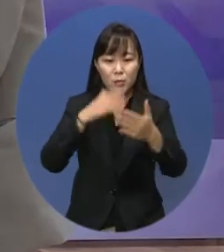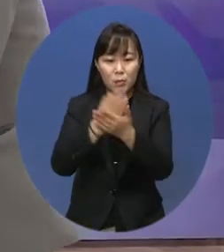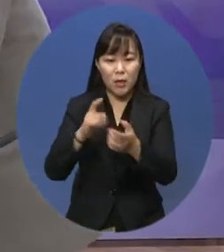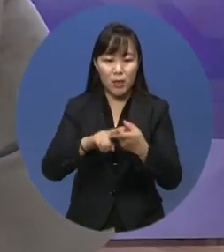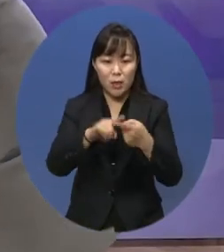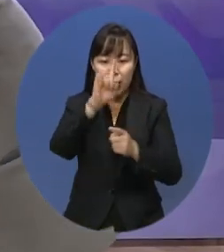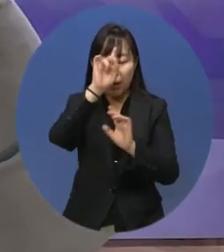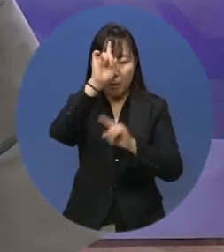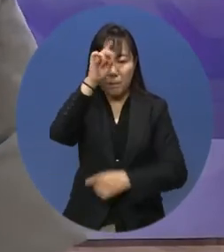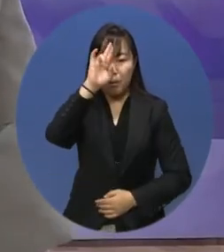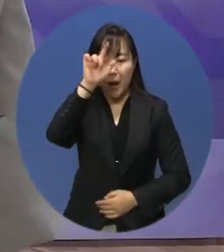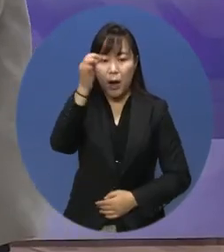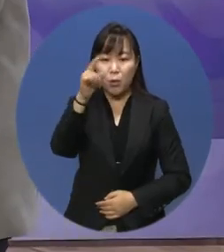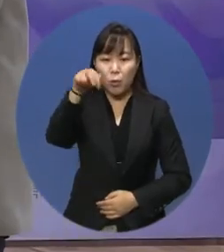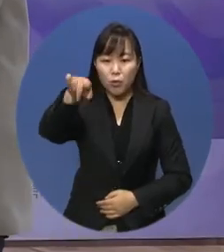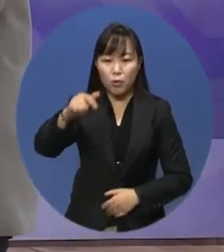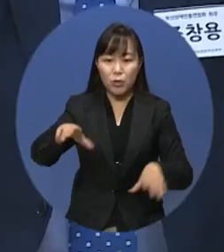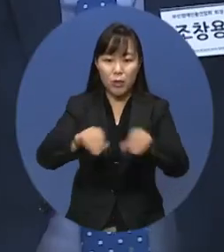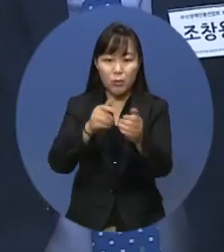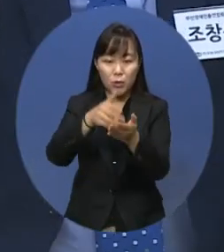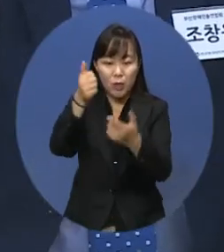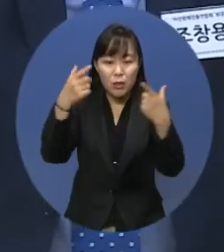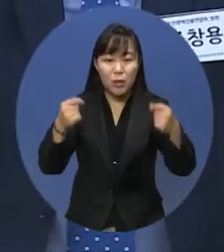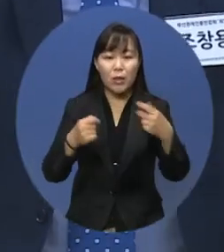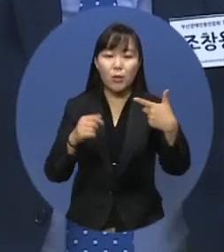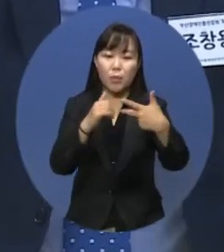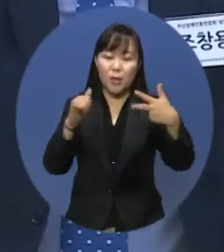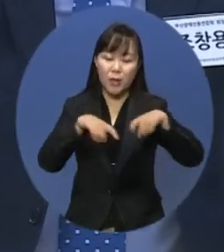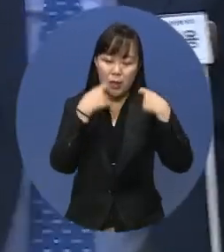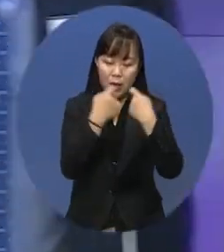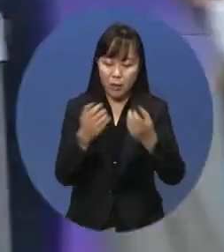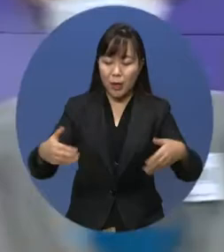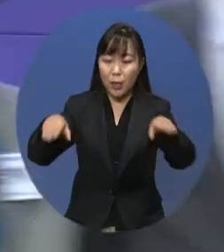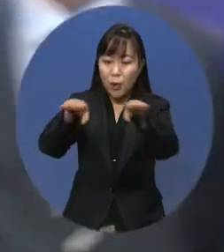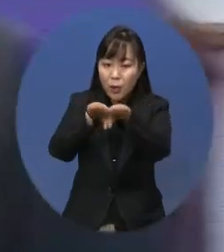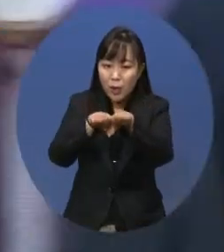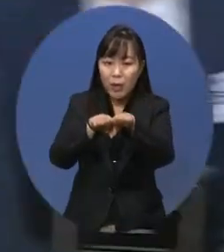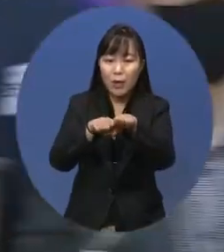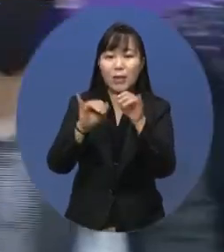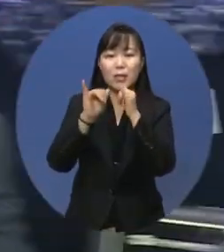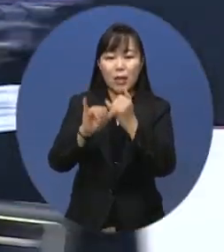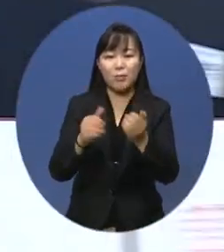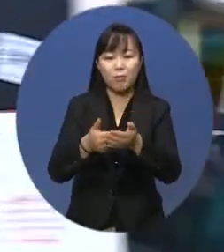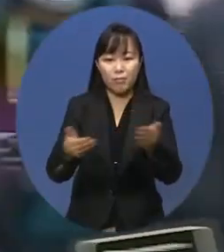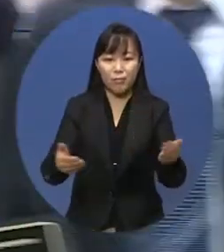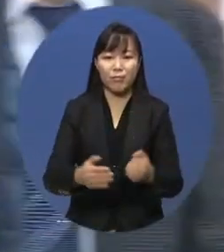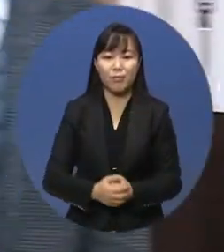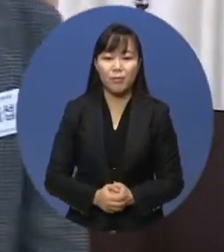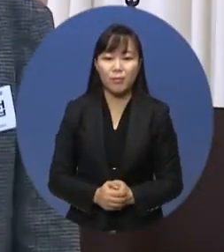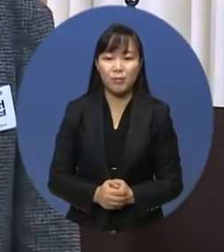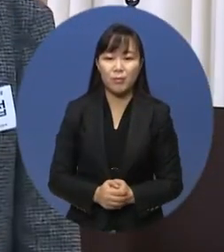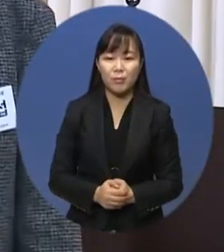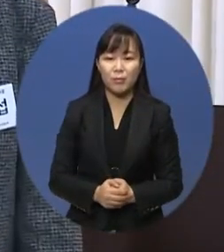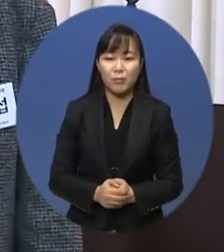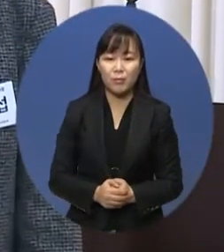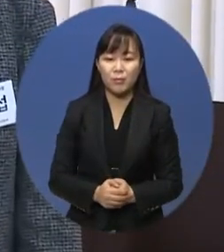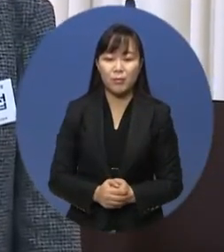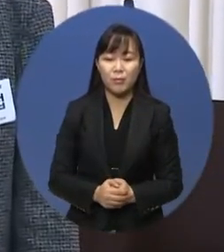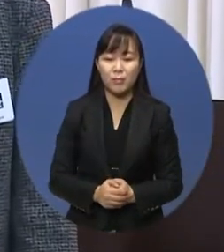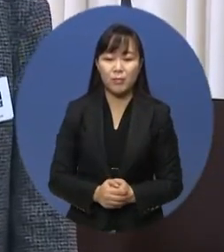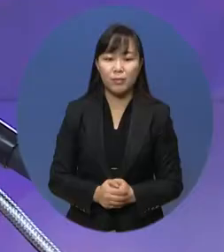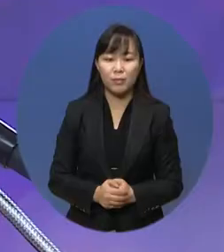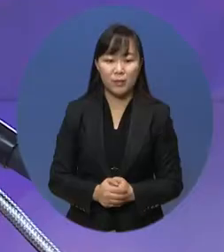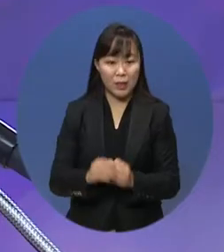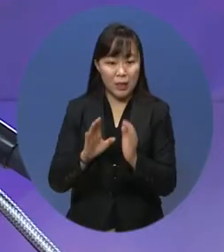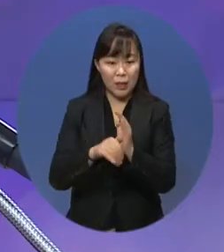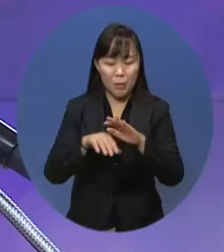전국장애인차별철폐연대 박옥순 사무총장 등 7명의 개인과 기관에게 수상의 영예가 돌아갔습니다. 이날